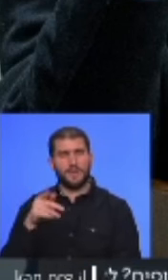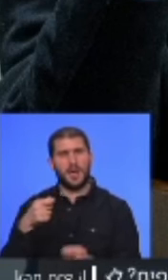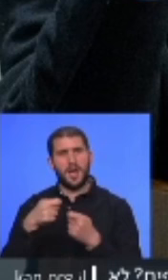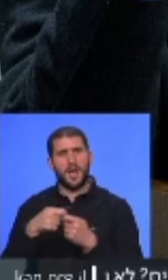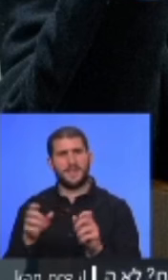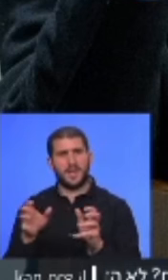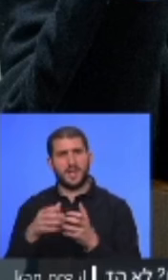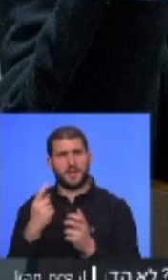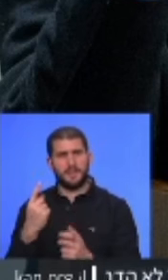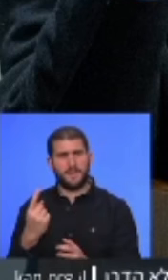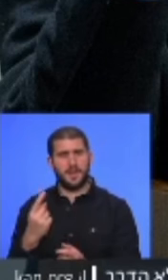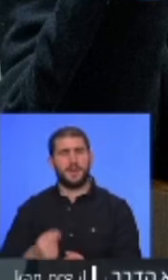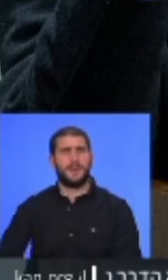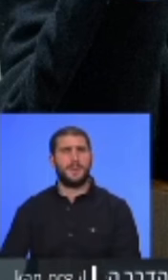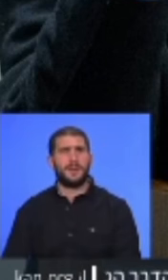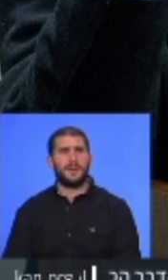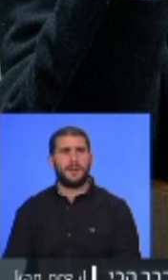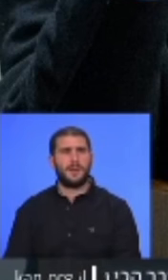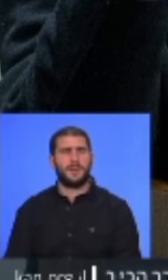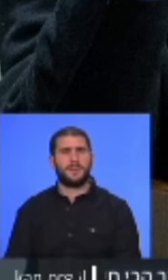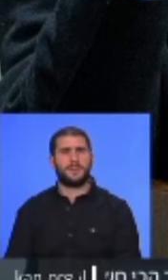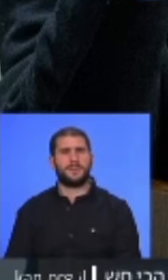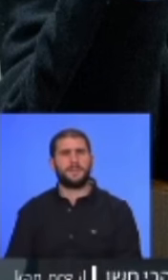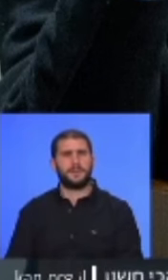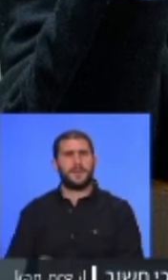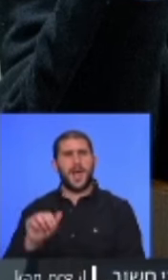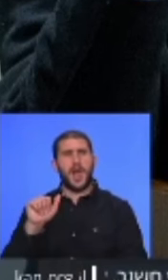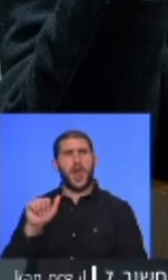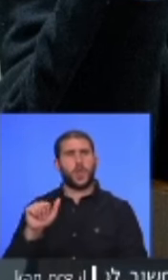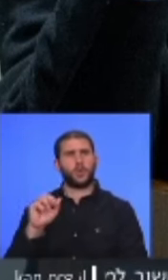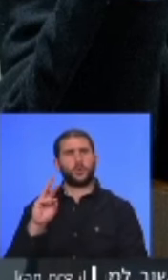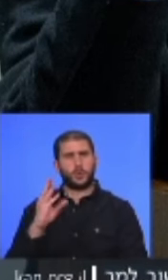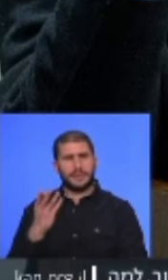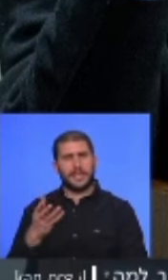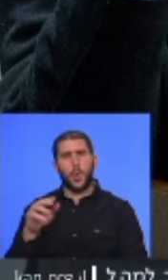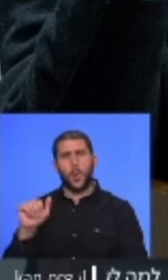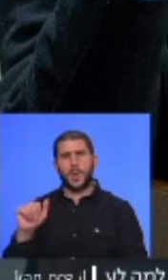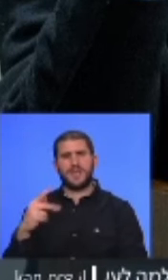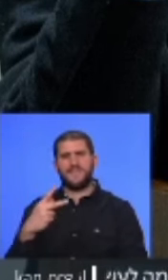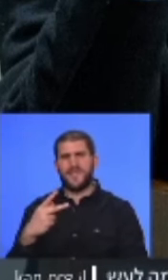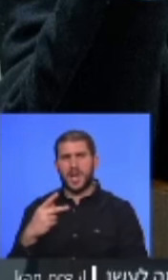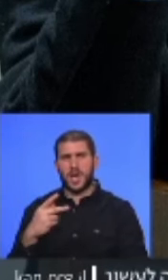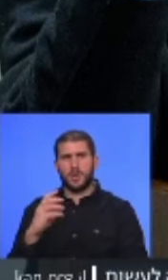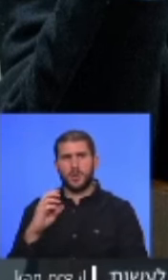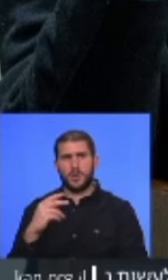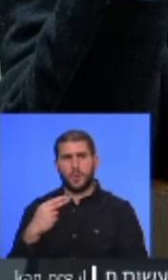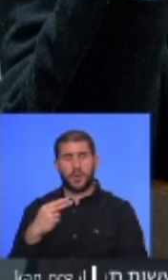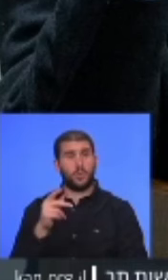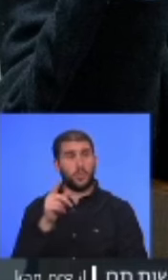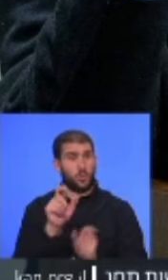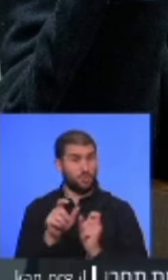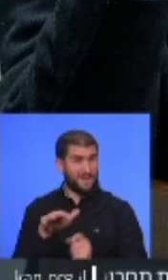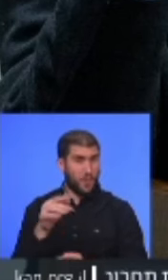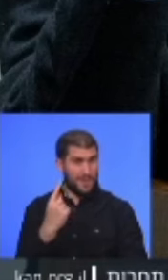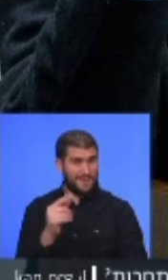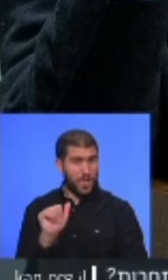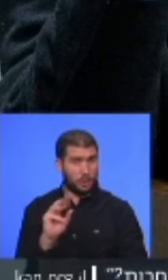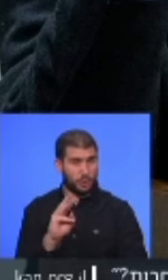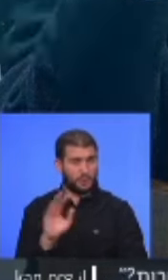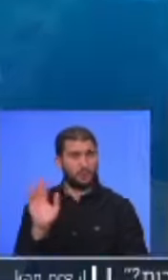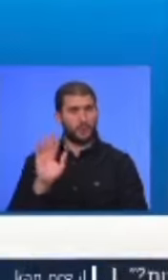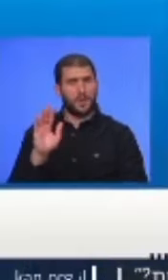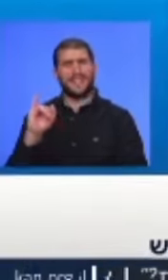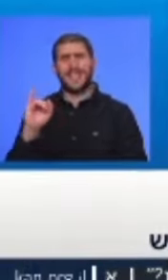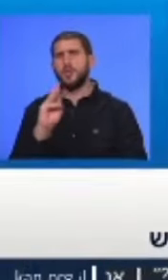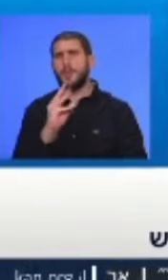הקבינט המצומצם, עם חברי מפלגתם, ביניהם אלון שוסטר, תושב העוטף. שלום, יערה